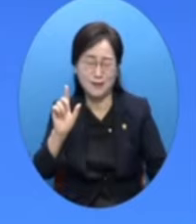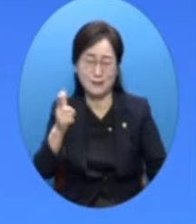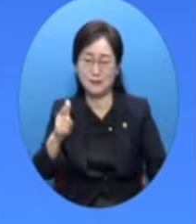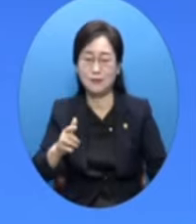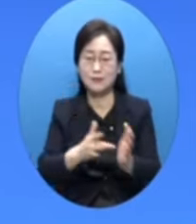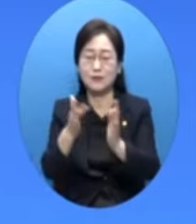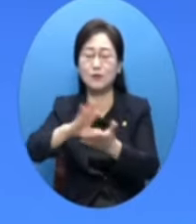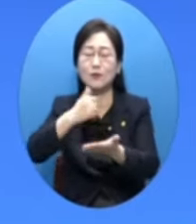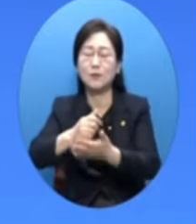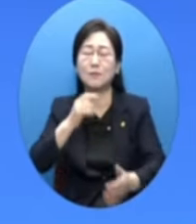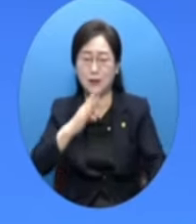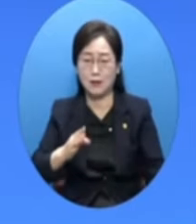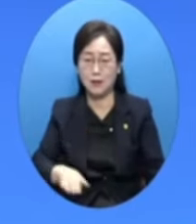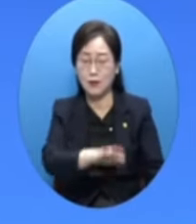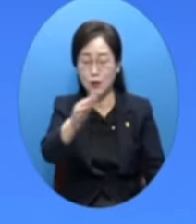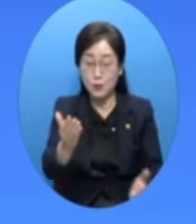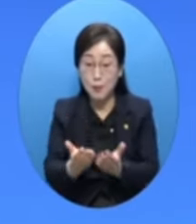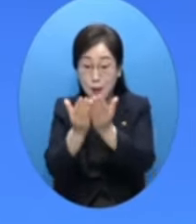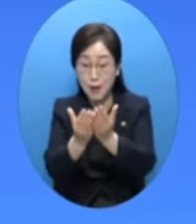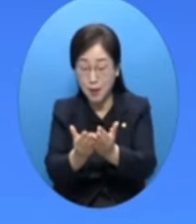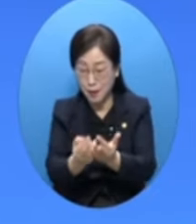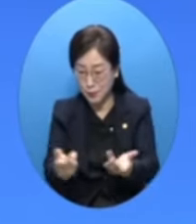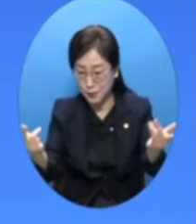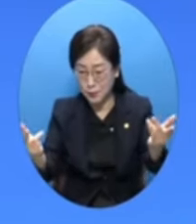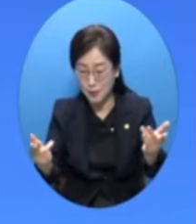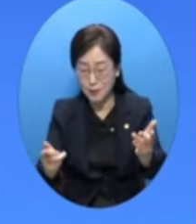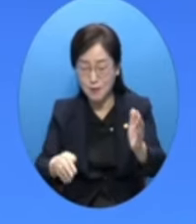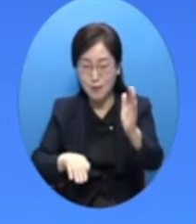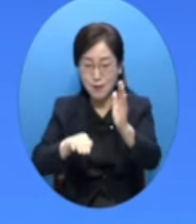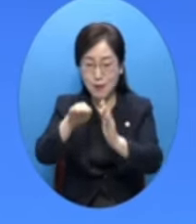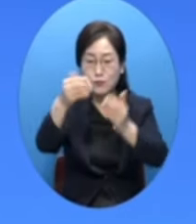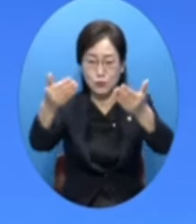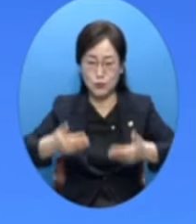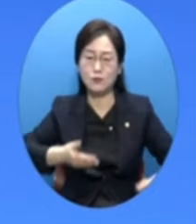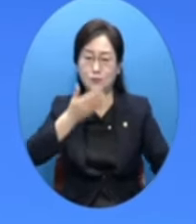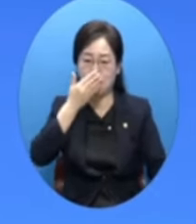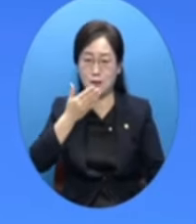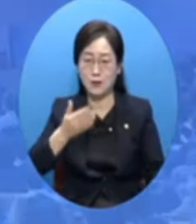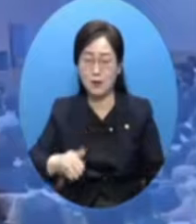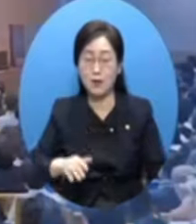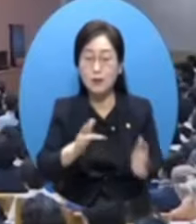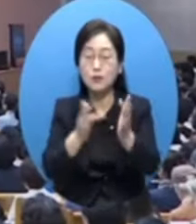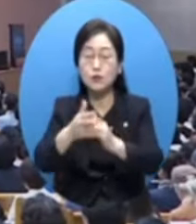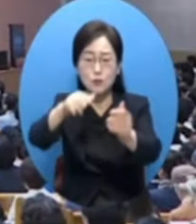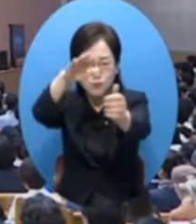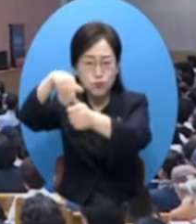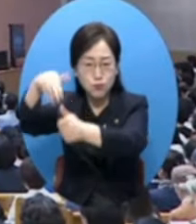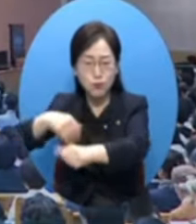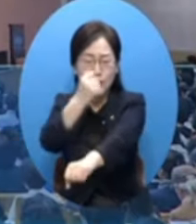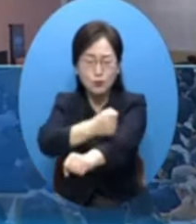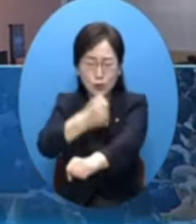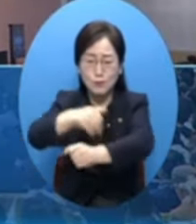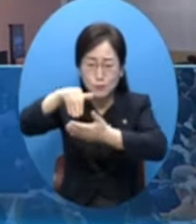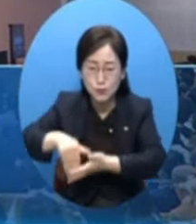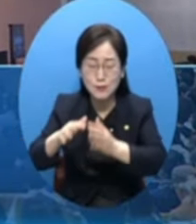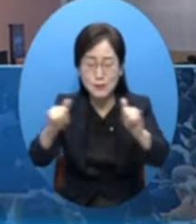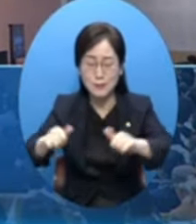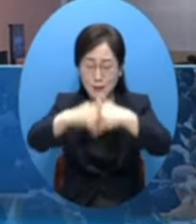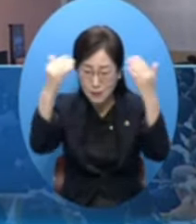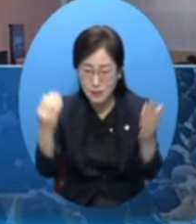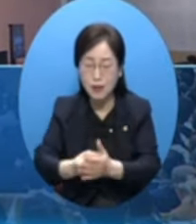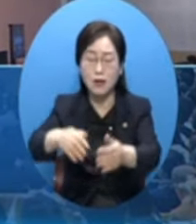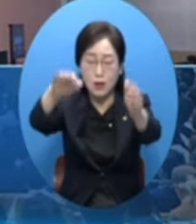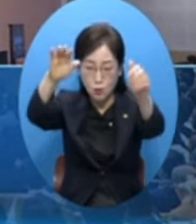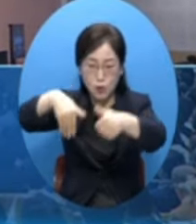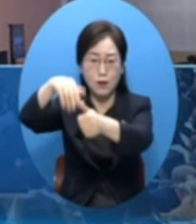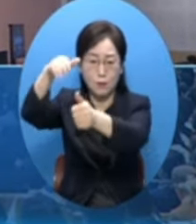예수 그리스도만이 우리 빈병을 채울 수 있는 것입니다. 예수님이 지금 우리를 부르고 계십니다. 수고하고 무거운 짐진 자들아 다 내게